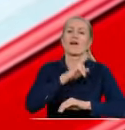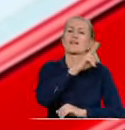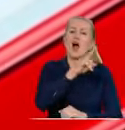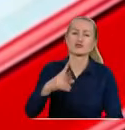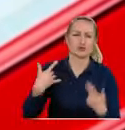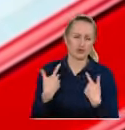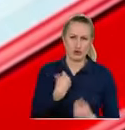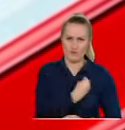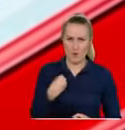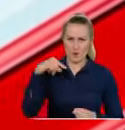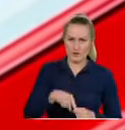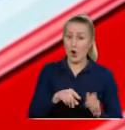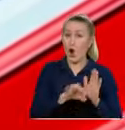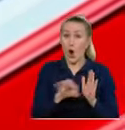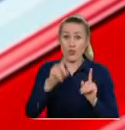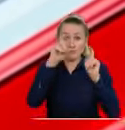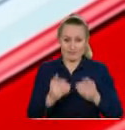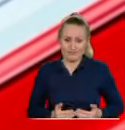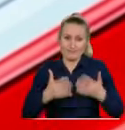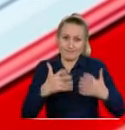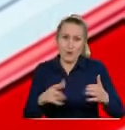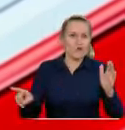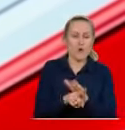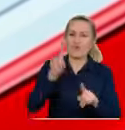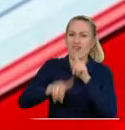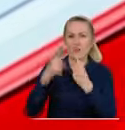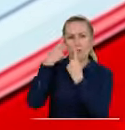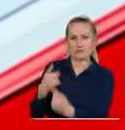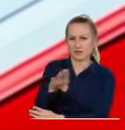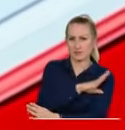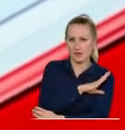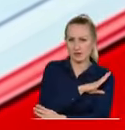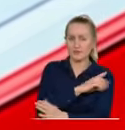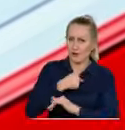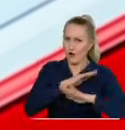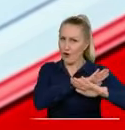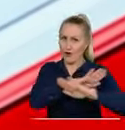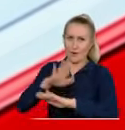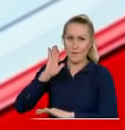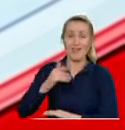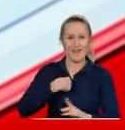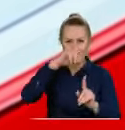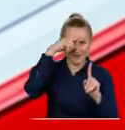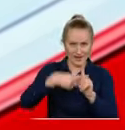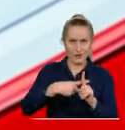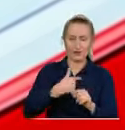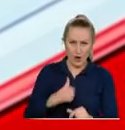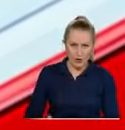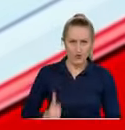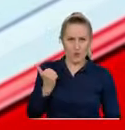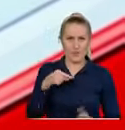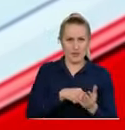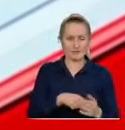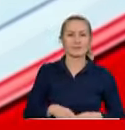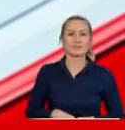życia w Polsce. Od chwili poczęcia do naturalnej śmierci i to, że jestem katolikiem, jestem z tego dumny. Oczywiście